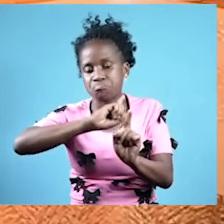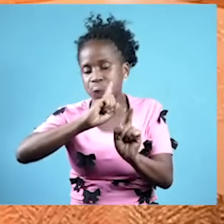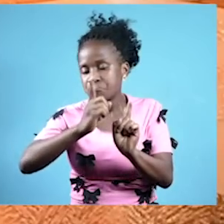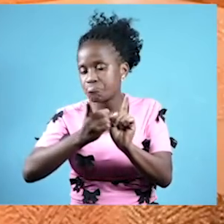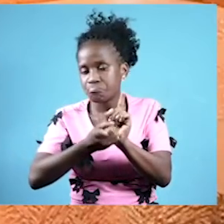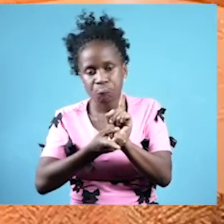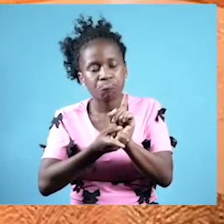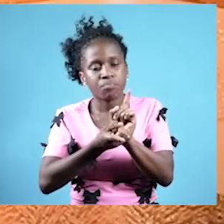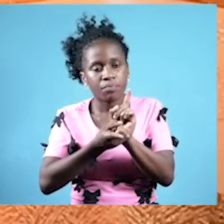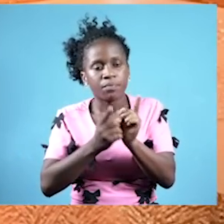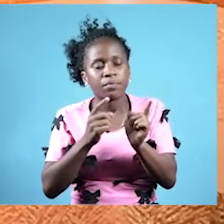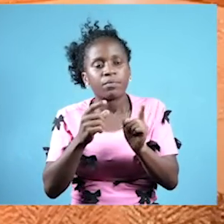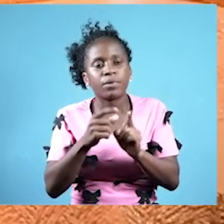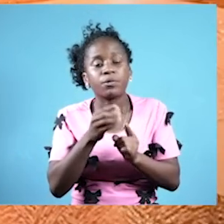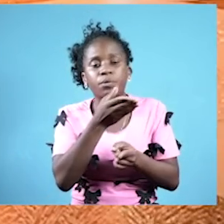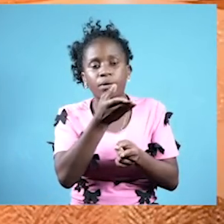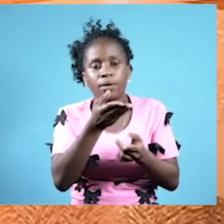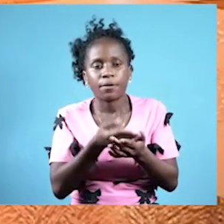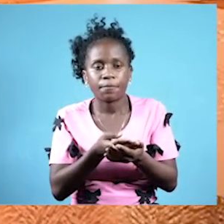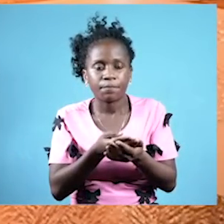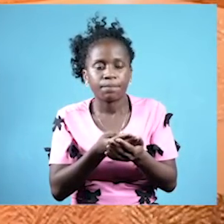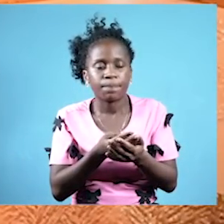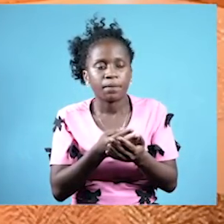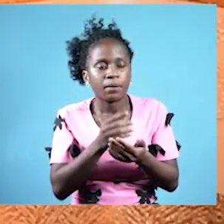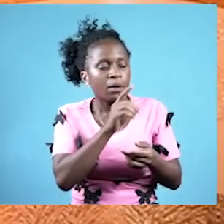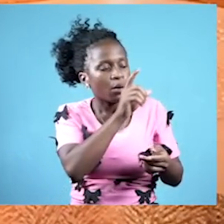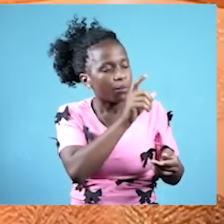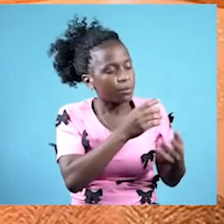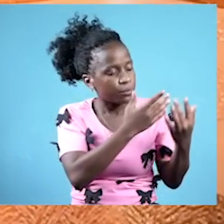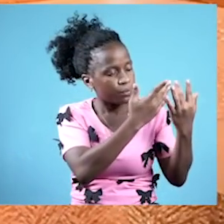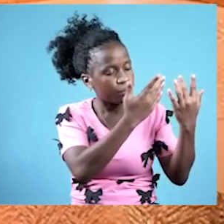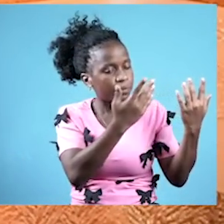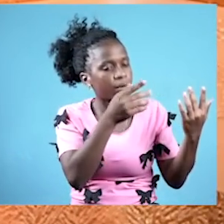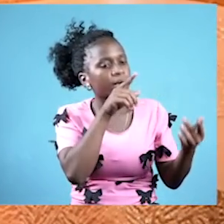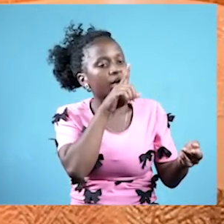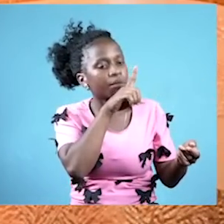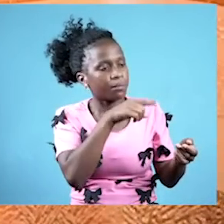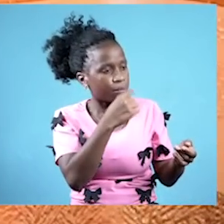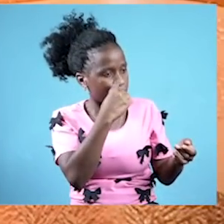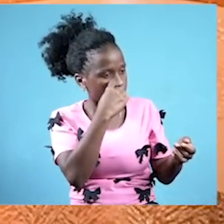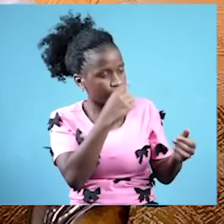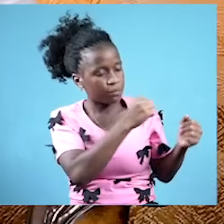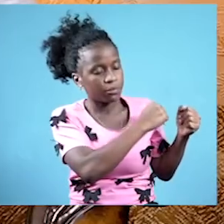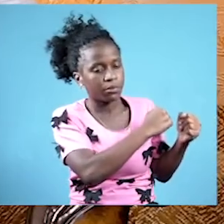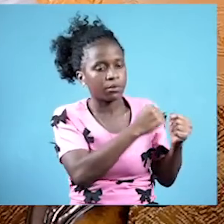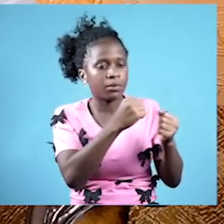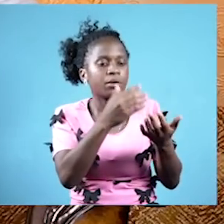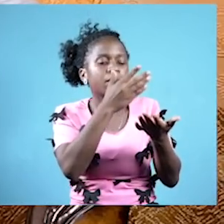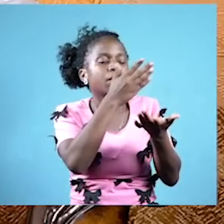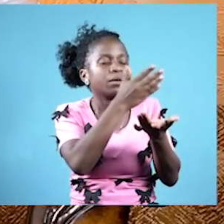ambavyo mlikuwa wengi ambao mliona kwamba hakukutendeka haki kwenye mchakato kumpata mgombea